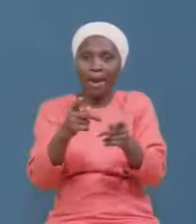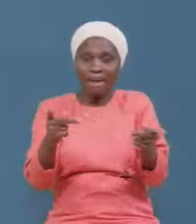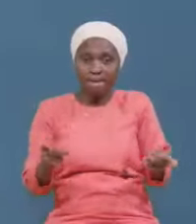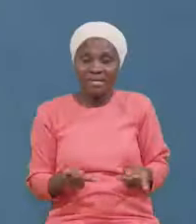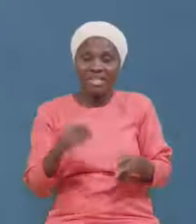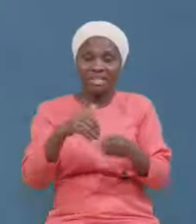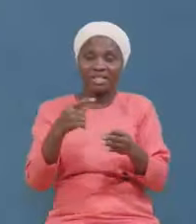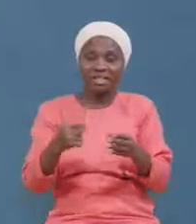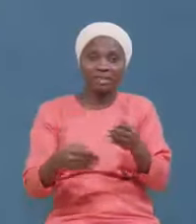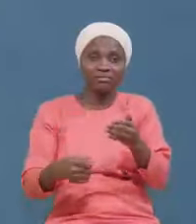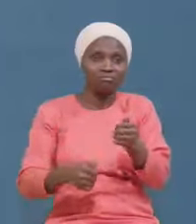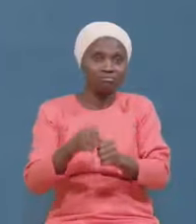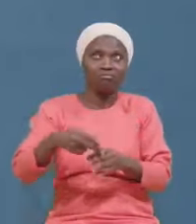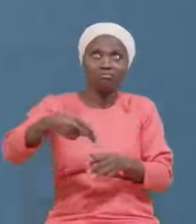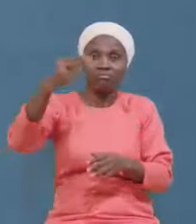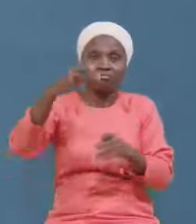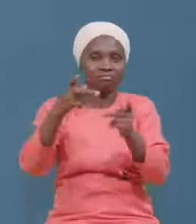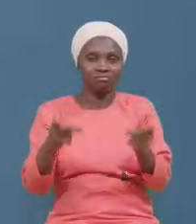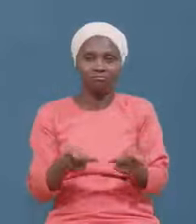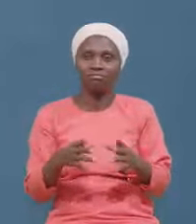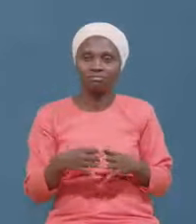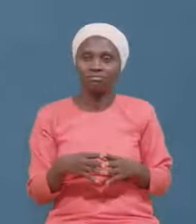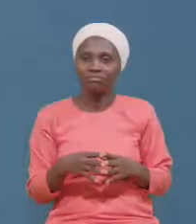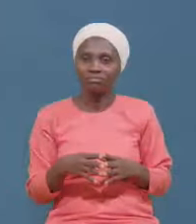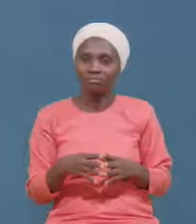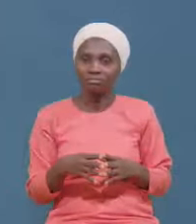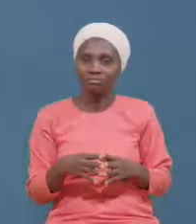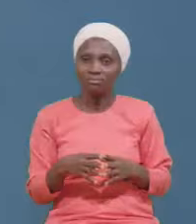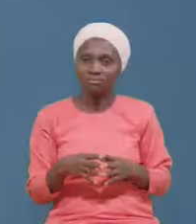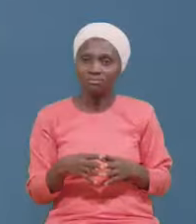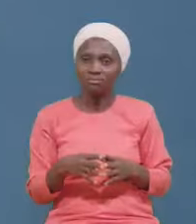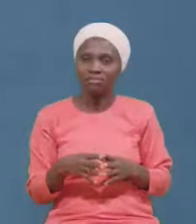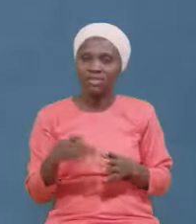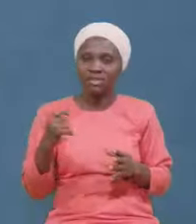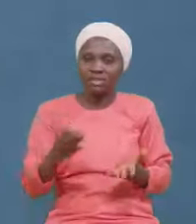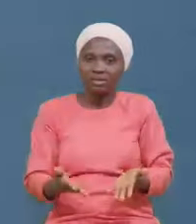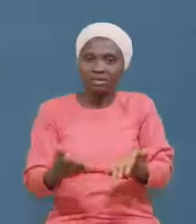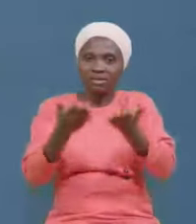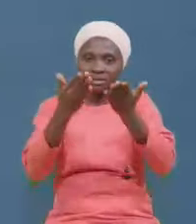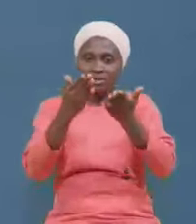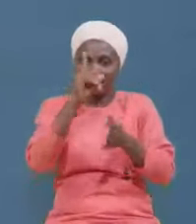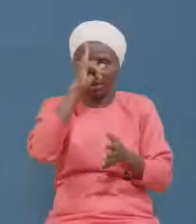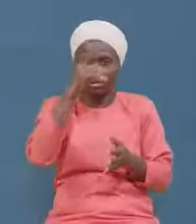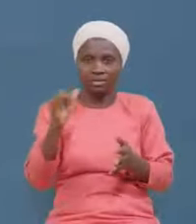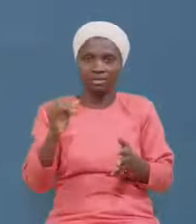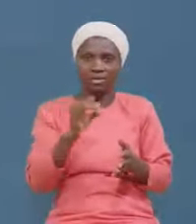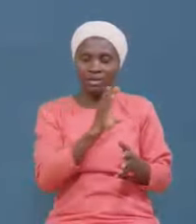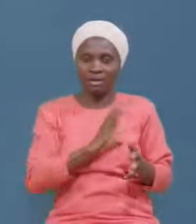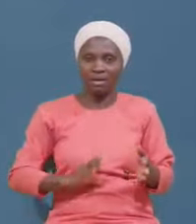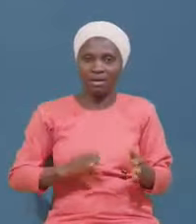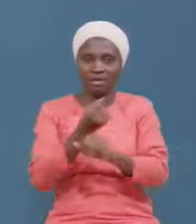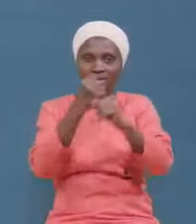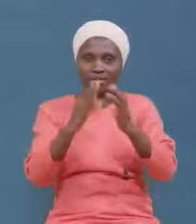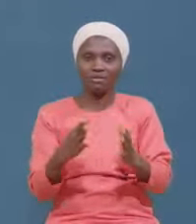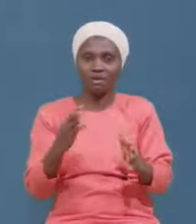highest. ఆయన అత్యున్నతమైన స్థానానికి చేరుకొని ఉన్నవాడు. The excelling Christ, the Savior of the world.